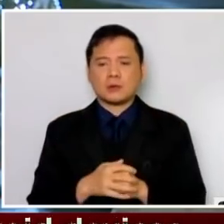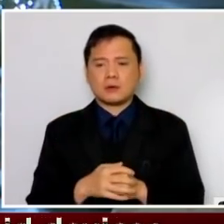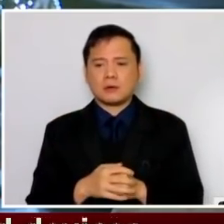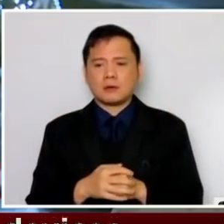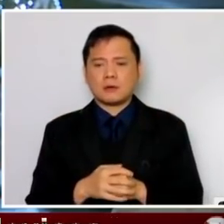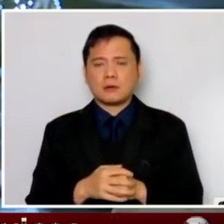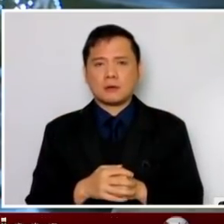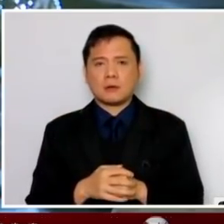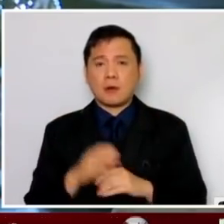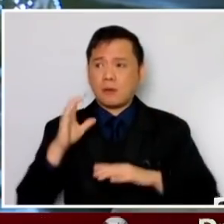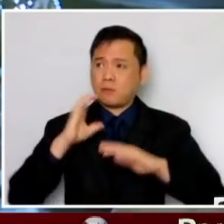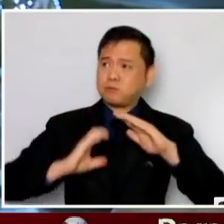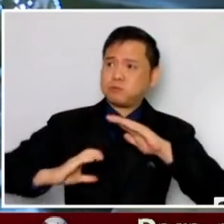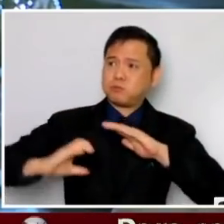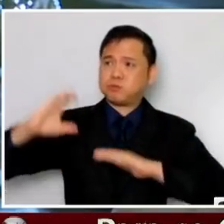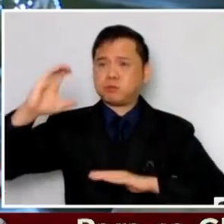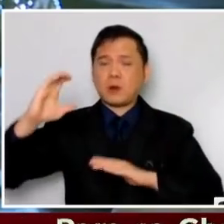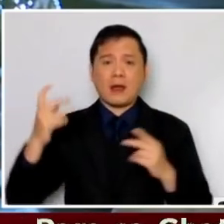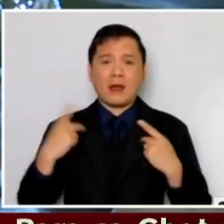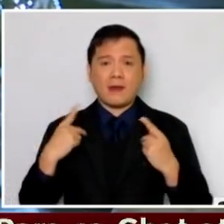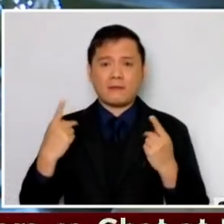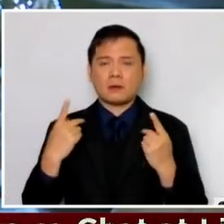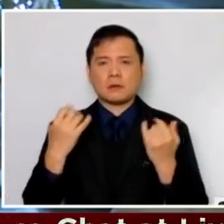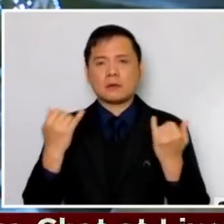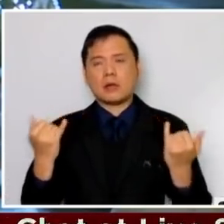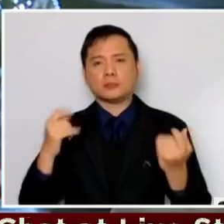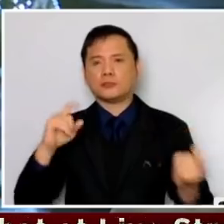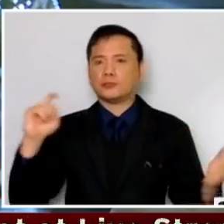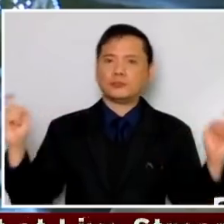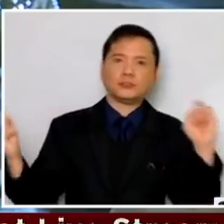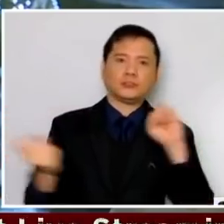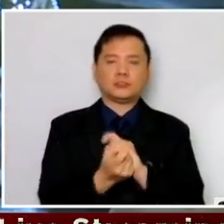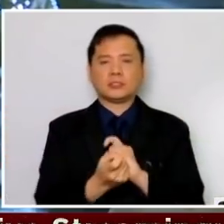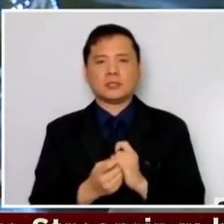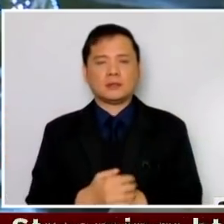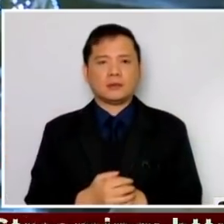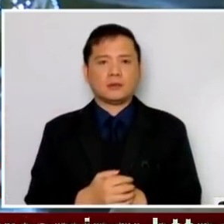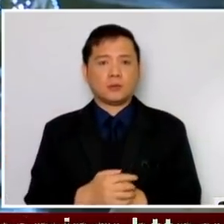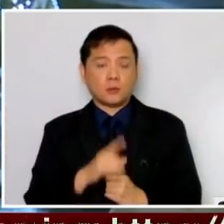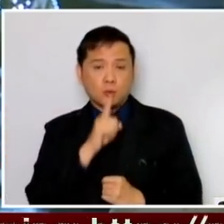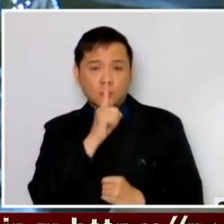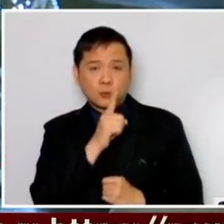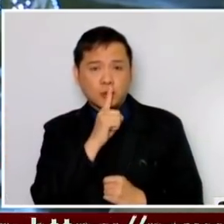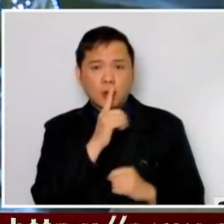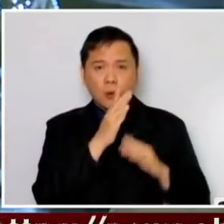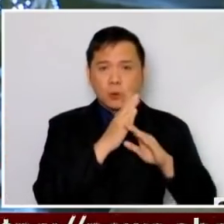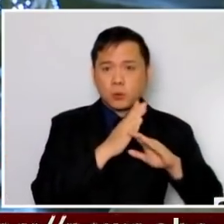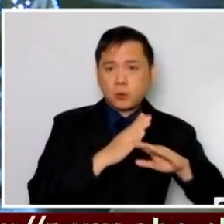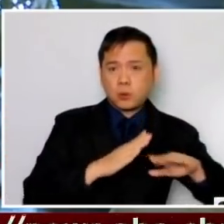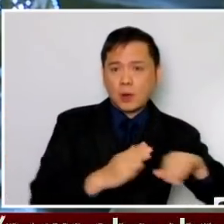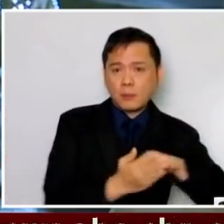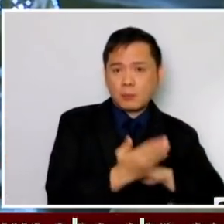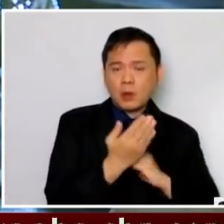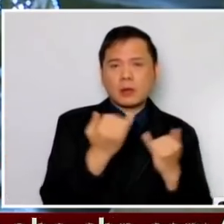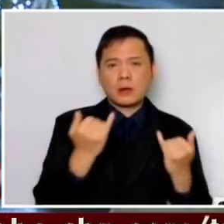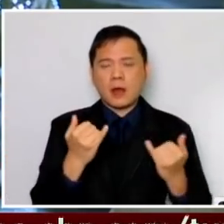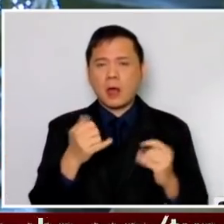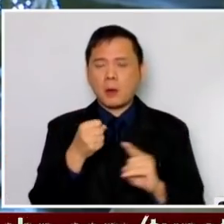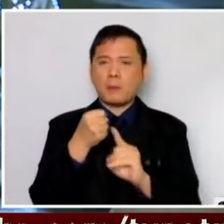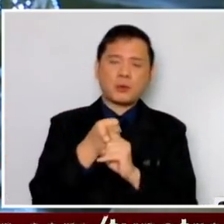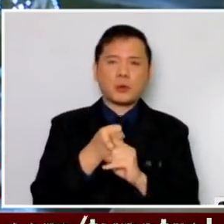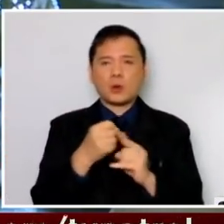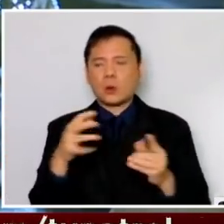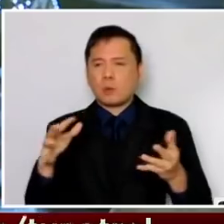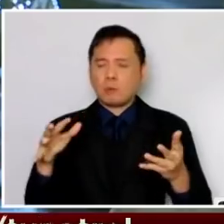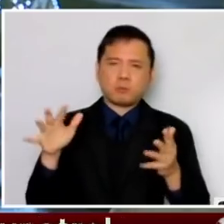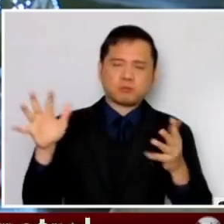kaya't lalong hindi mapalagay dahil literal na calm before the storm yung aming nararanasan kanina. Kaya lalo namang hindi mapalagay